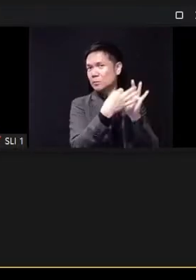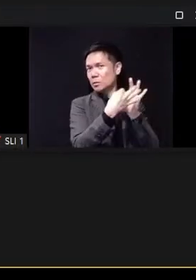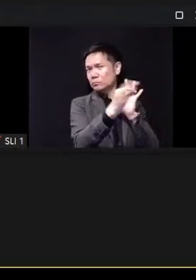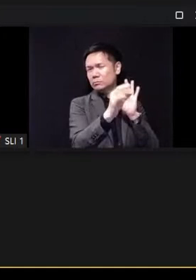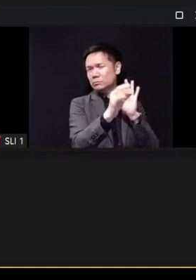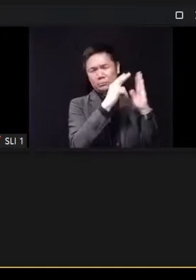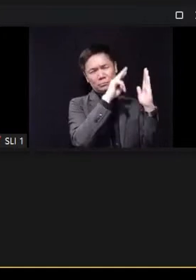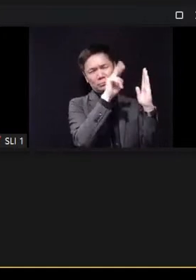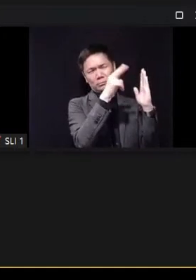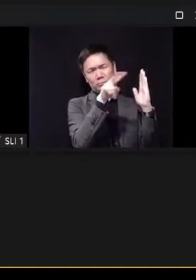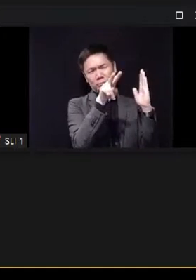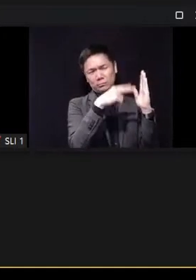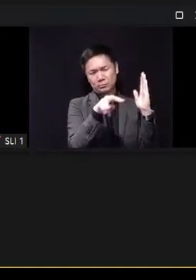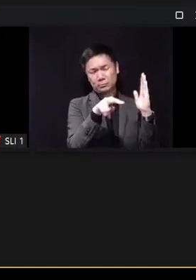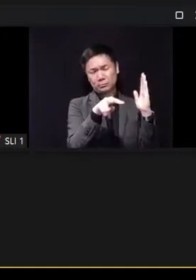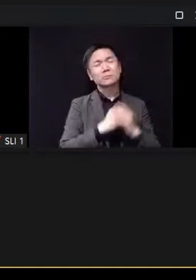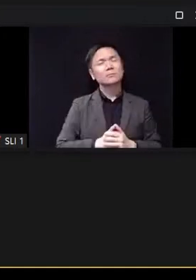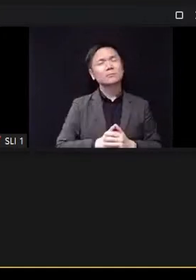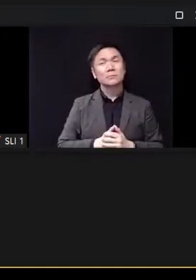Если одна из делегаций